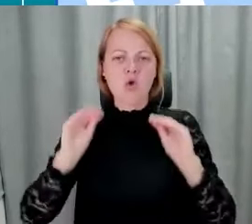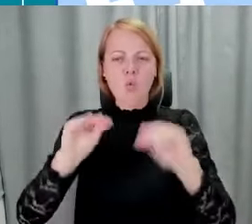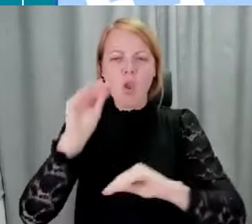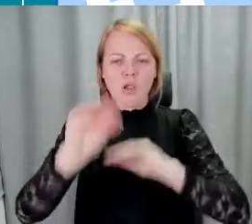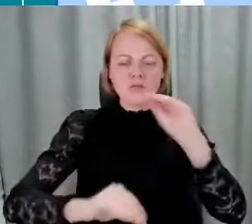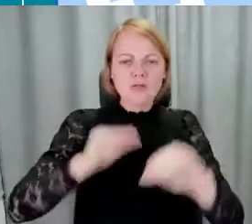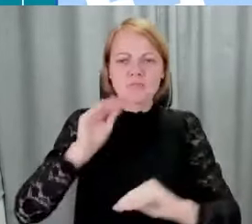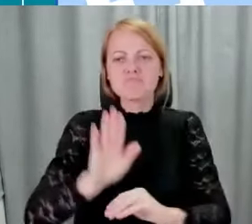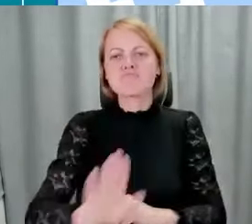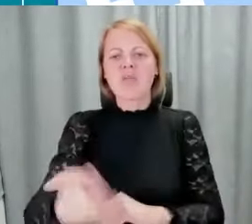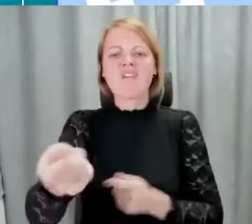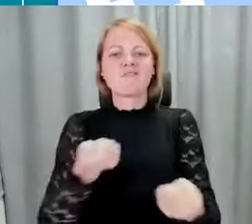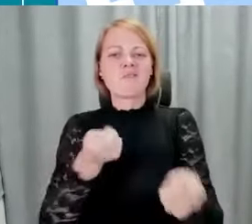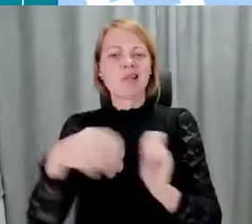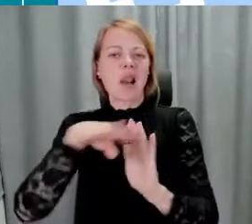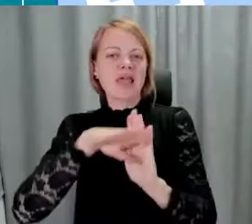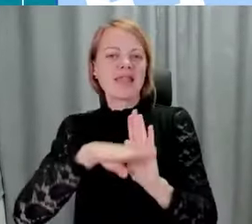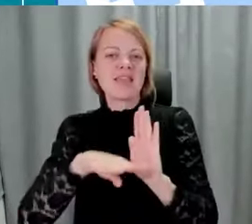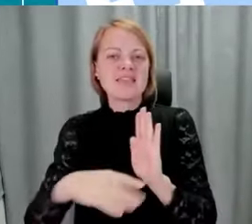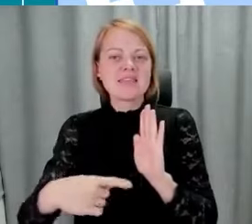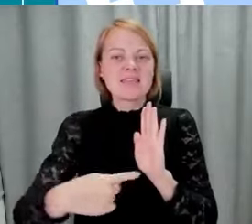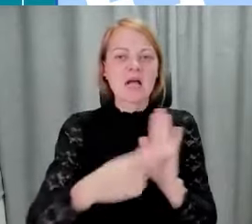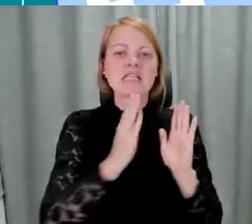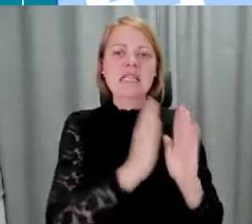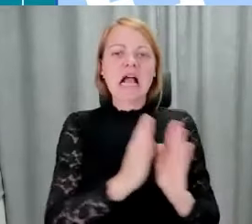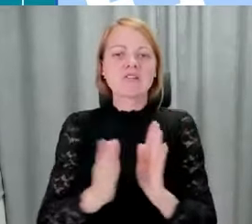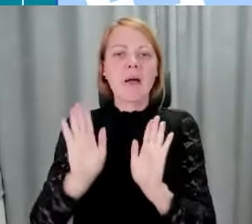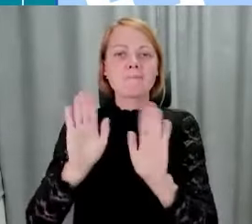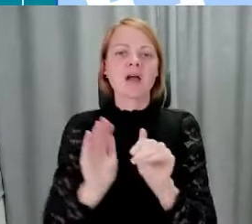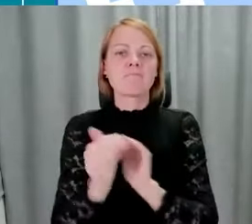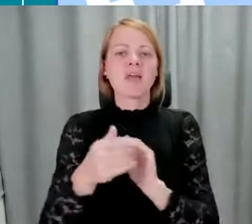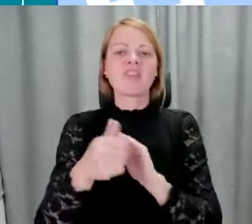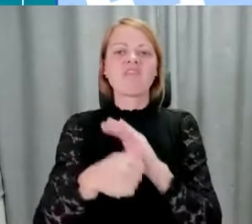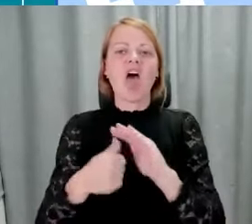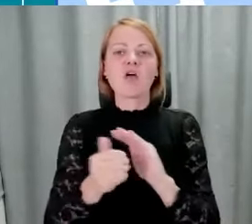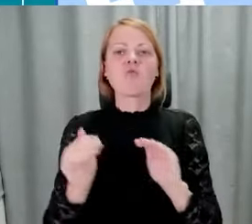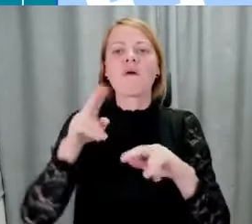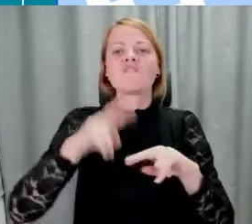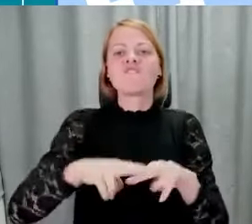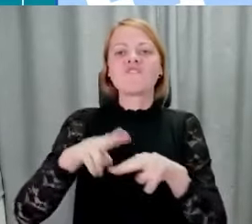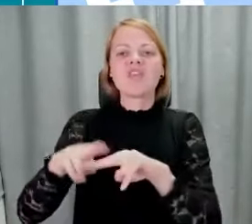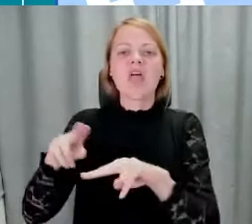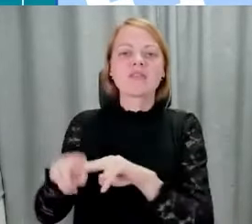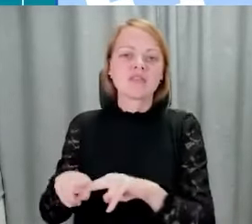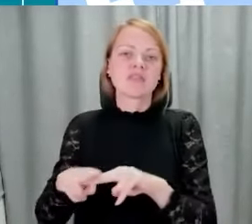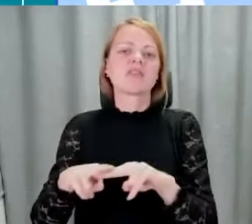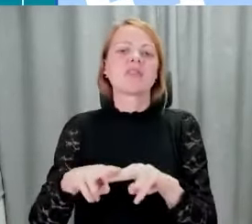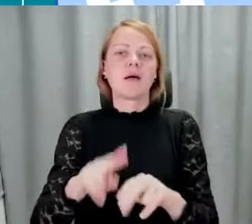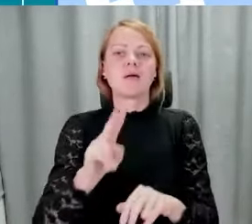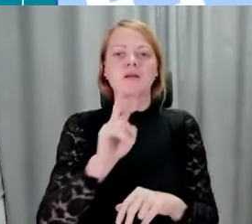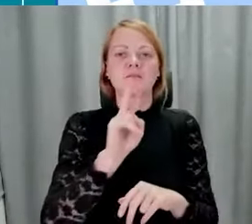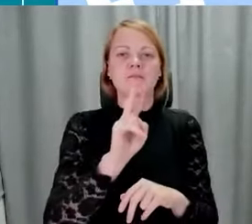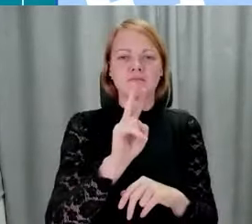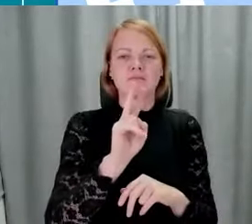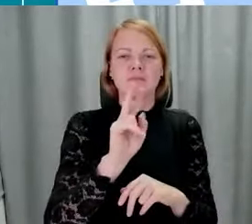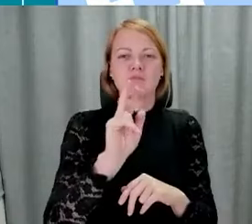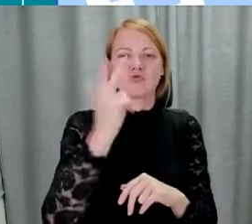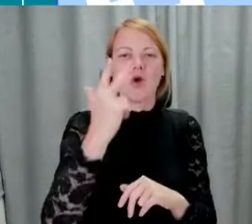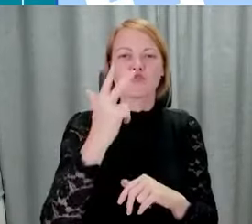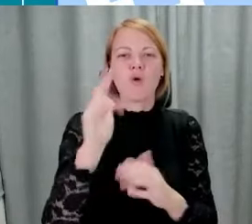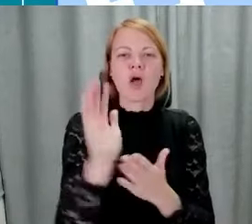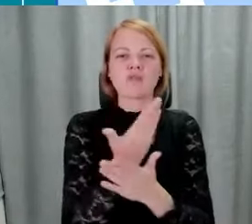šīm vadlīnijām, ko viņi sagatavojuši tieši pa patvērumu vietām, ir faktiski visu nosadzot visu trešo kategoriju, kas ir zemākā kategorija, proti, kad